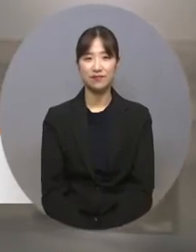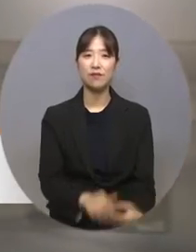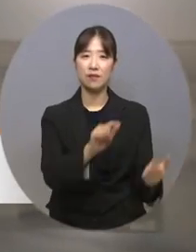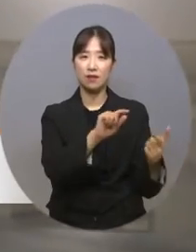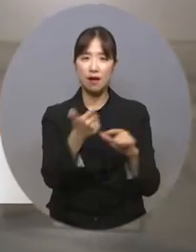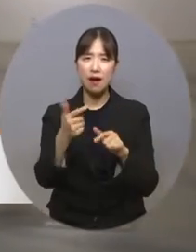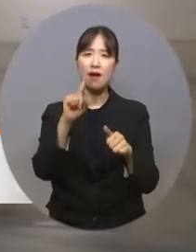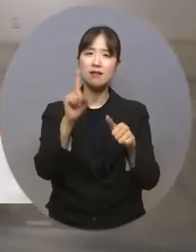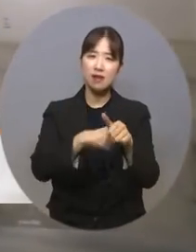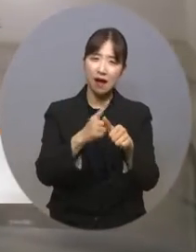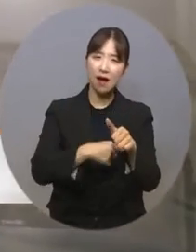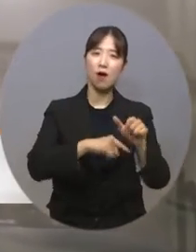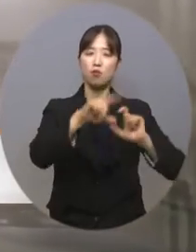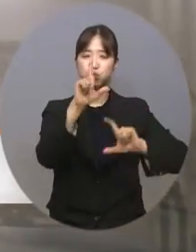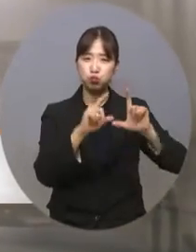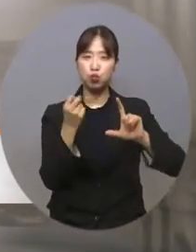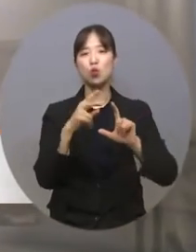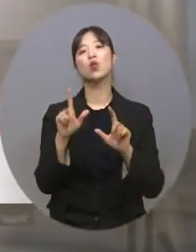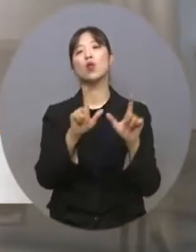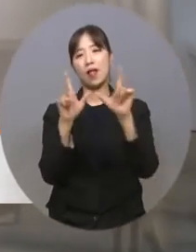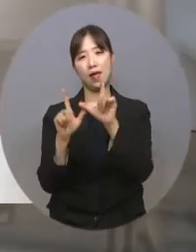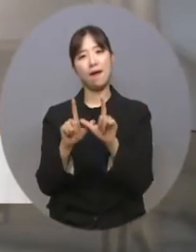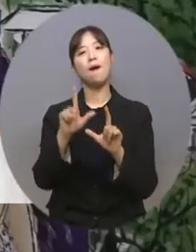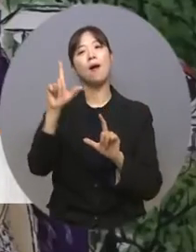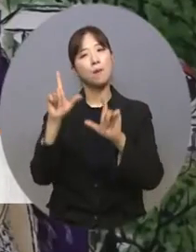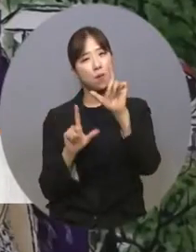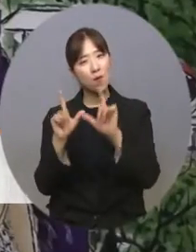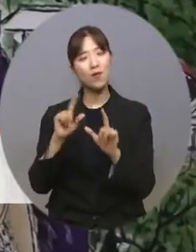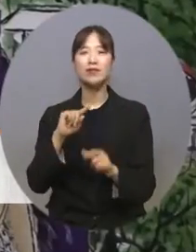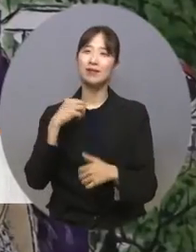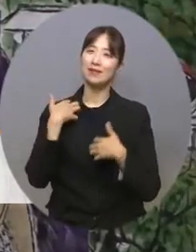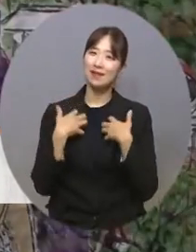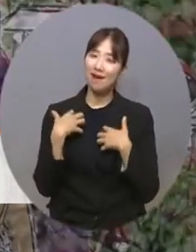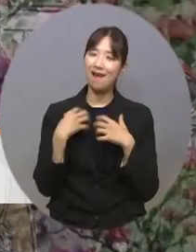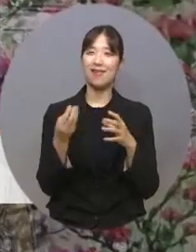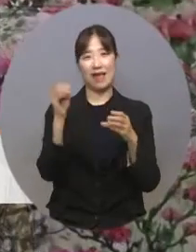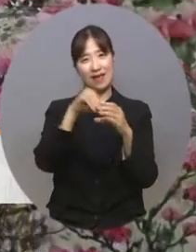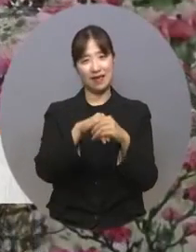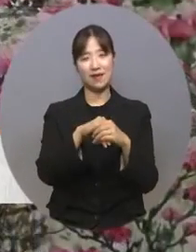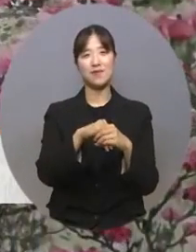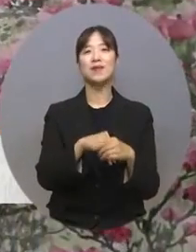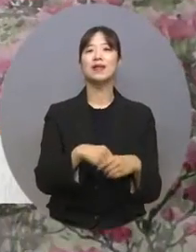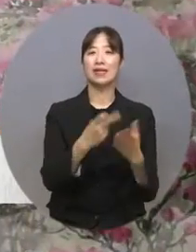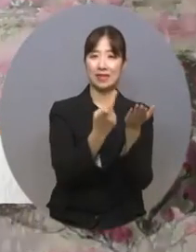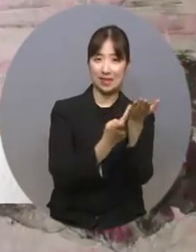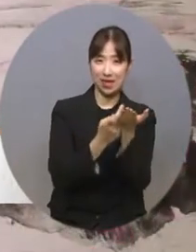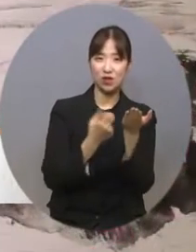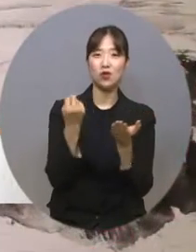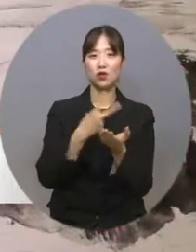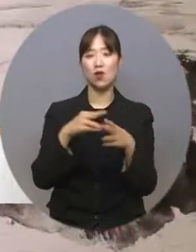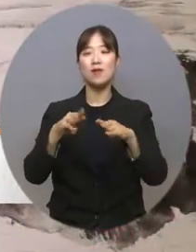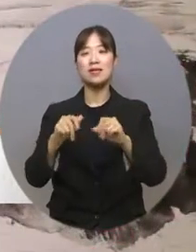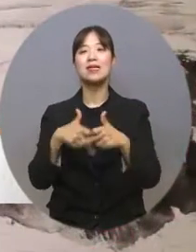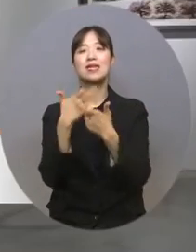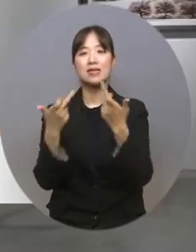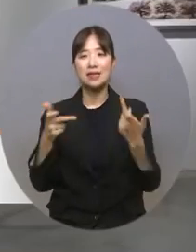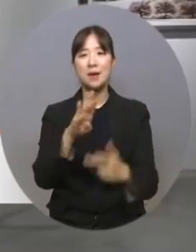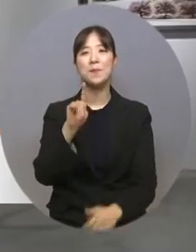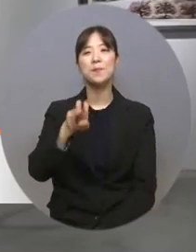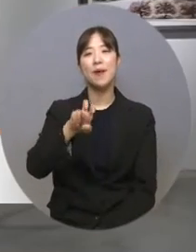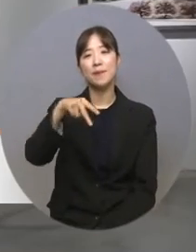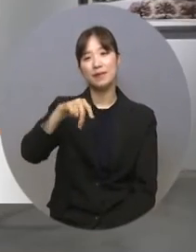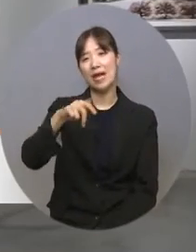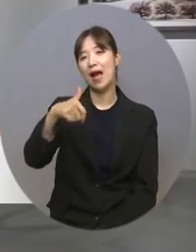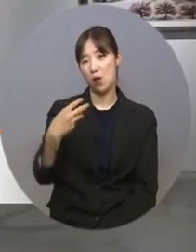다양한 자연의 풍경과 생활 모습을 정감 있게 담은 제주도, 지리산 뱀사골 등 작가가 전국